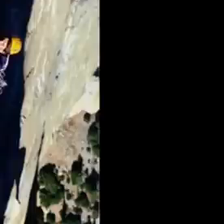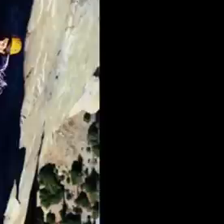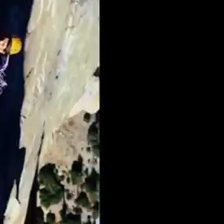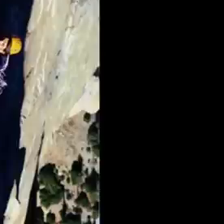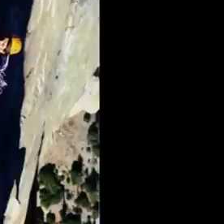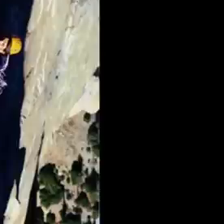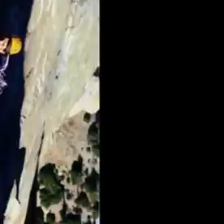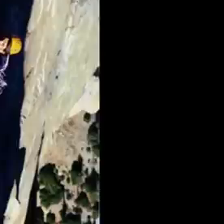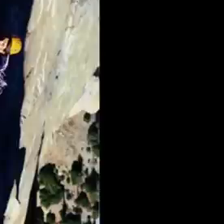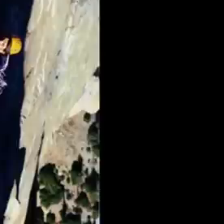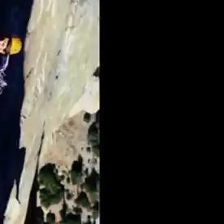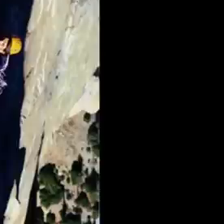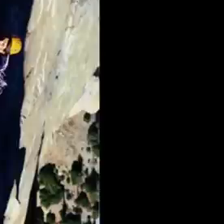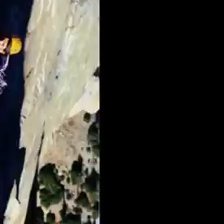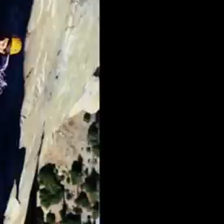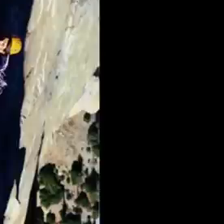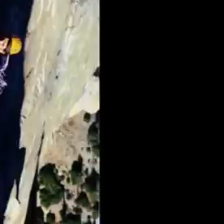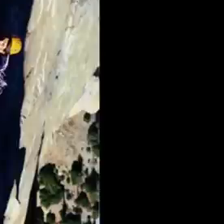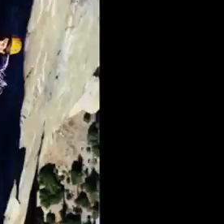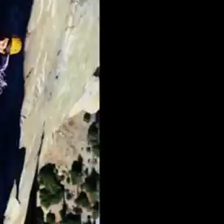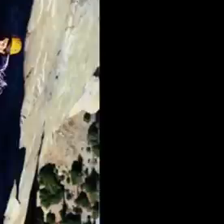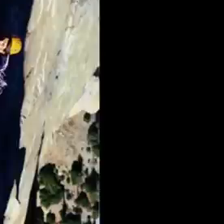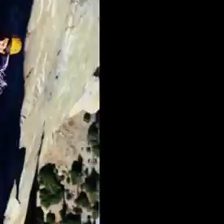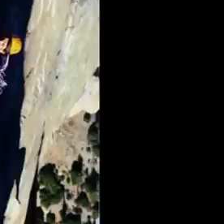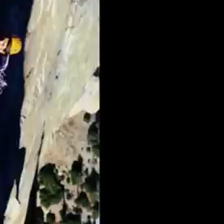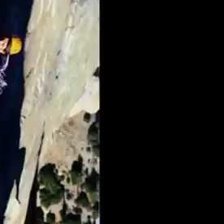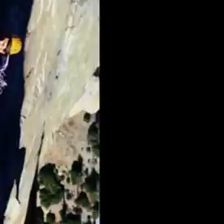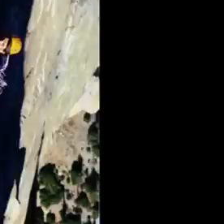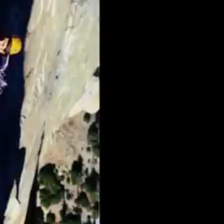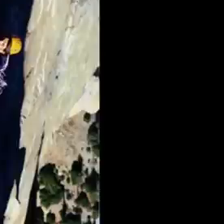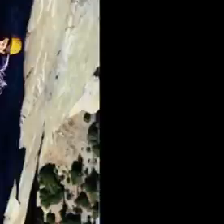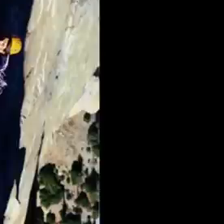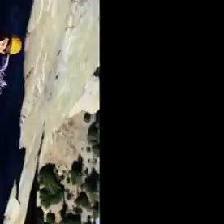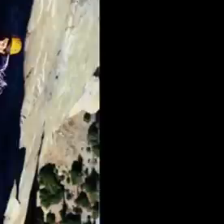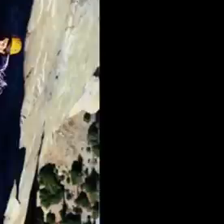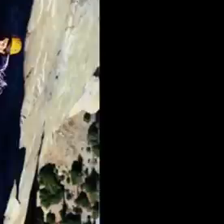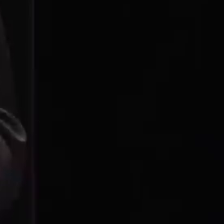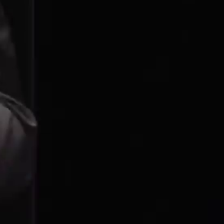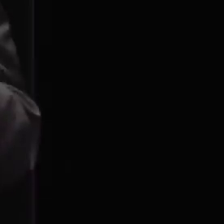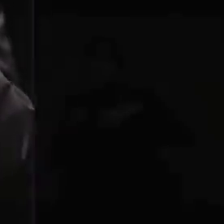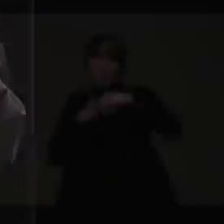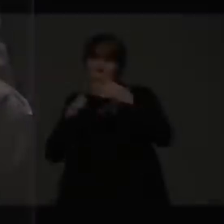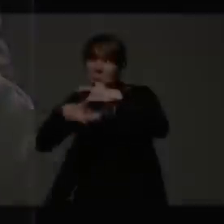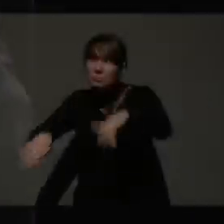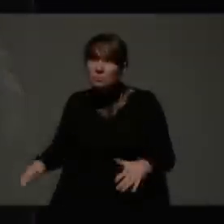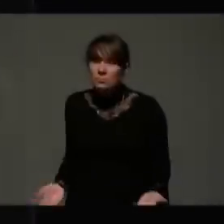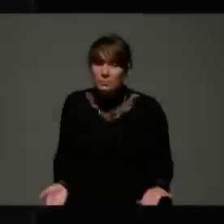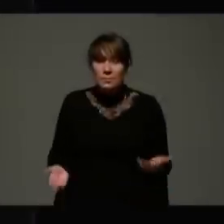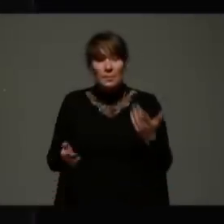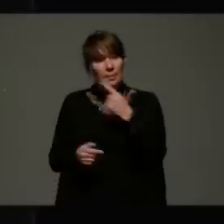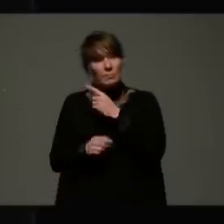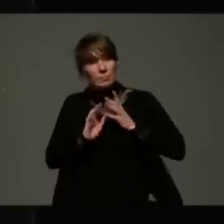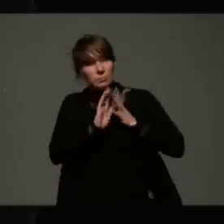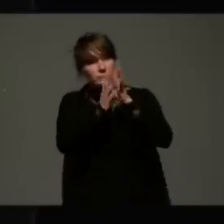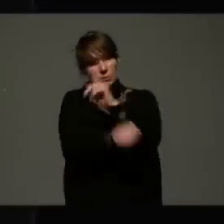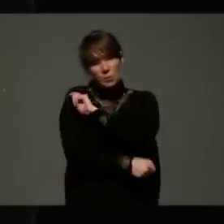la Diagonale des Fous à La Réunion. Peut-être que certains d'entre vous dans la salle ont participé à une de ces compétitions. On va là donc vers une notion